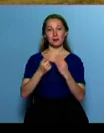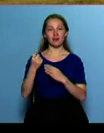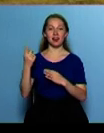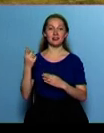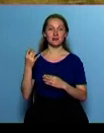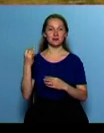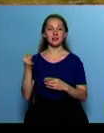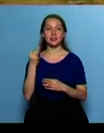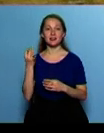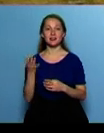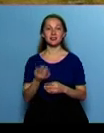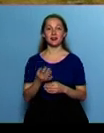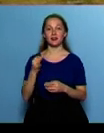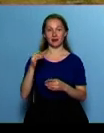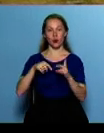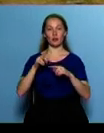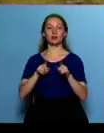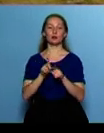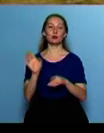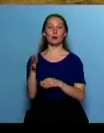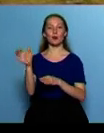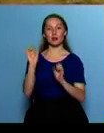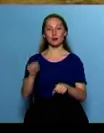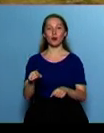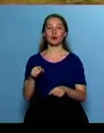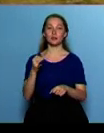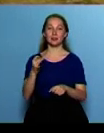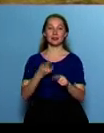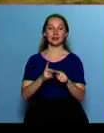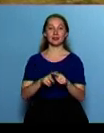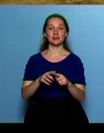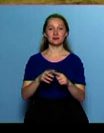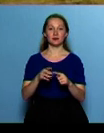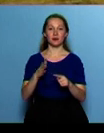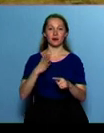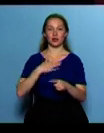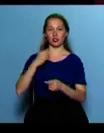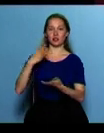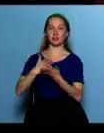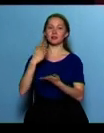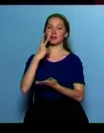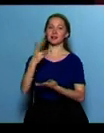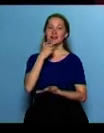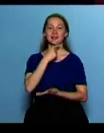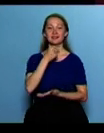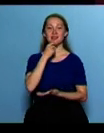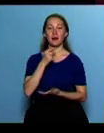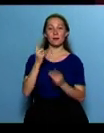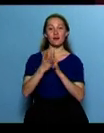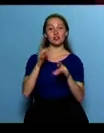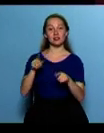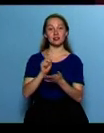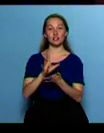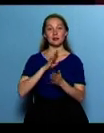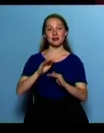поиграть. Во-вторых, родителям погулять. В-третьих, это облагораживает центр наш. Красиво. Первым делом здесь должна появиться